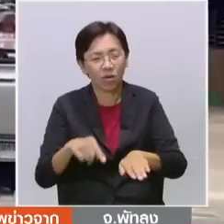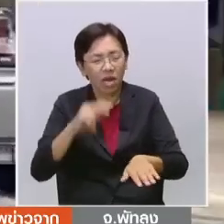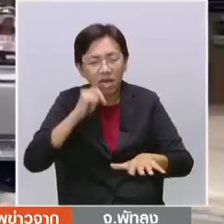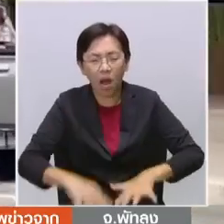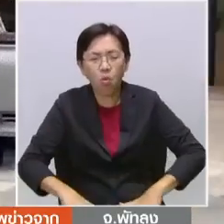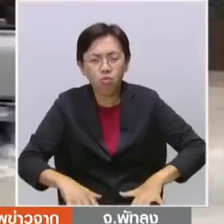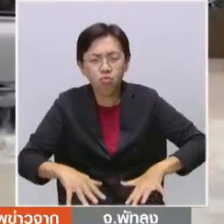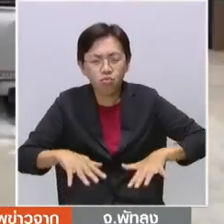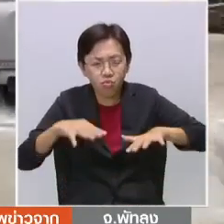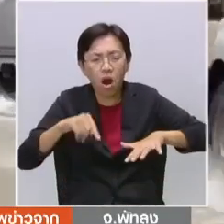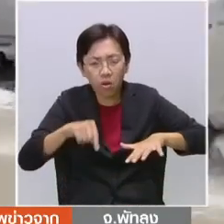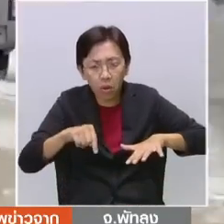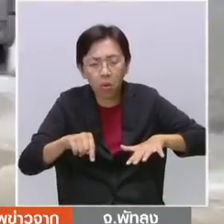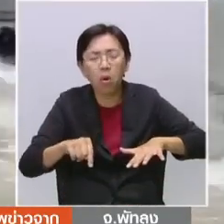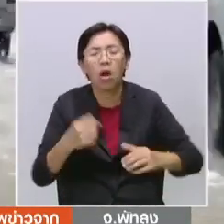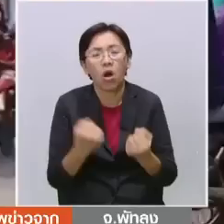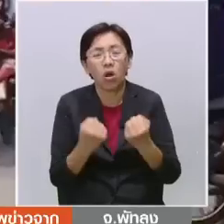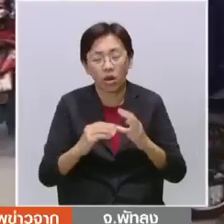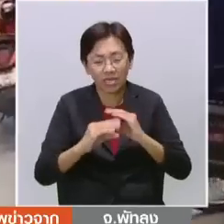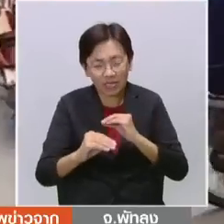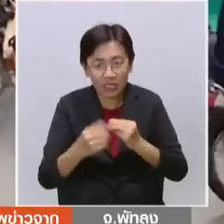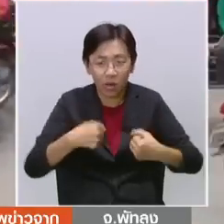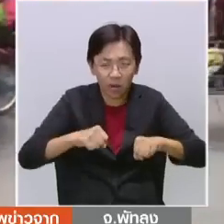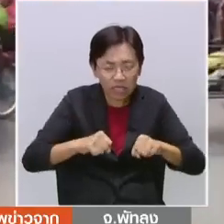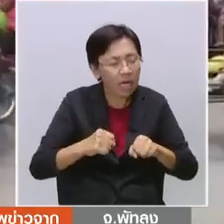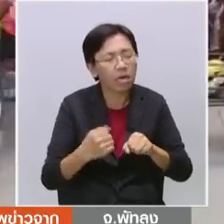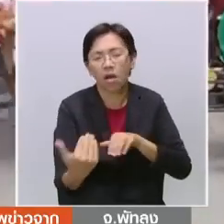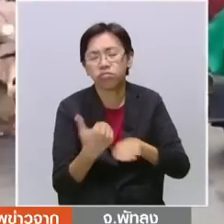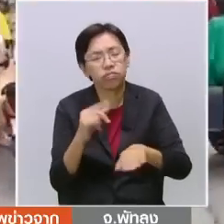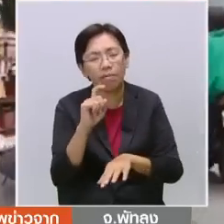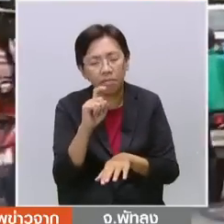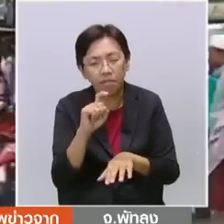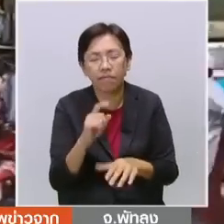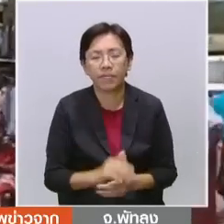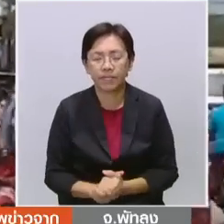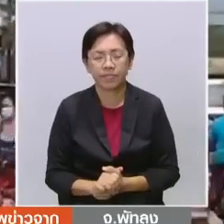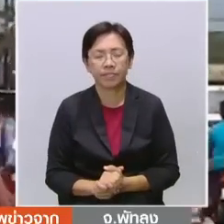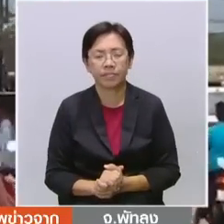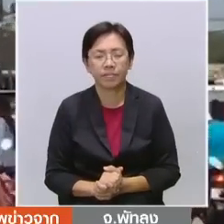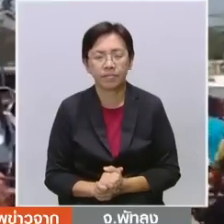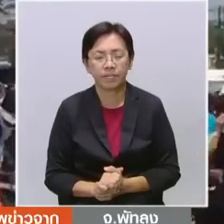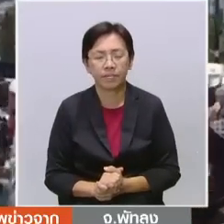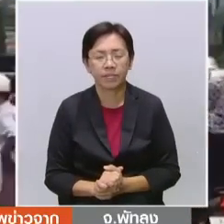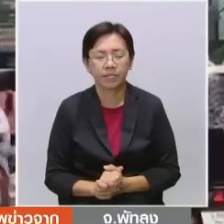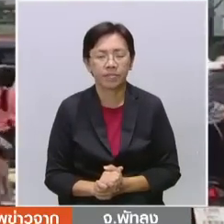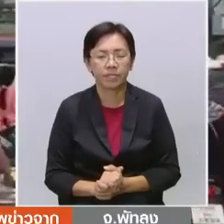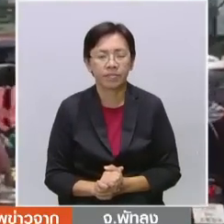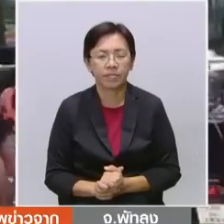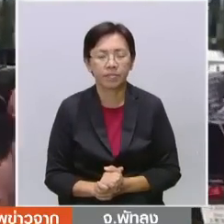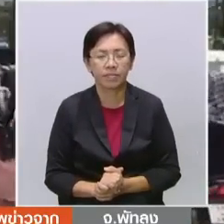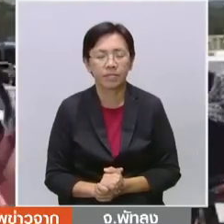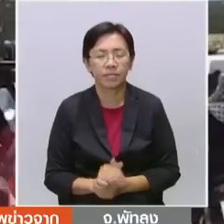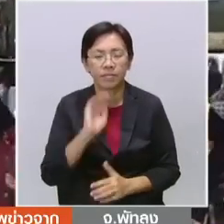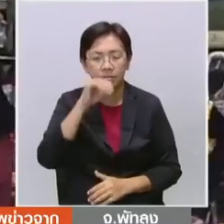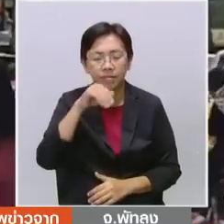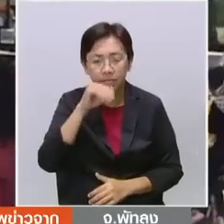งถูกน้ำท่วมสูงอยู่นะครับบางเส้นทางนี้รถเล็กไม่สามารถใช้การสัญจรไปมาได้แล้วส่วนในพื้นที่ย่านเศรษฐกิจเขตเทศบา